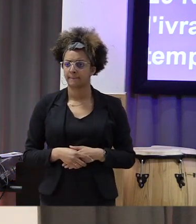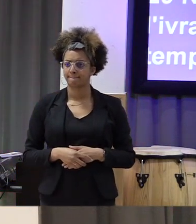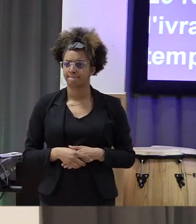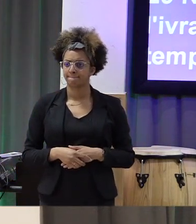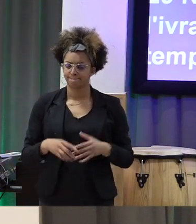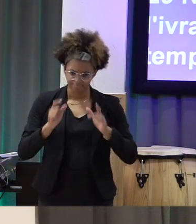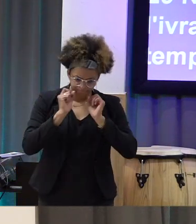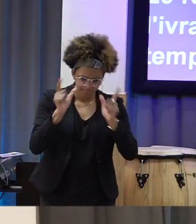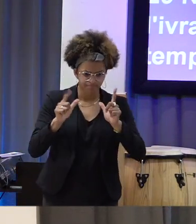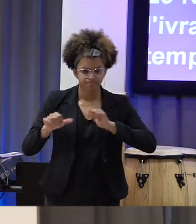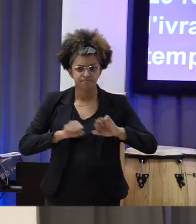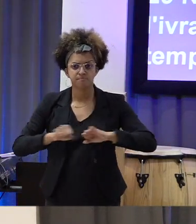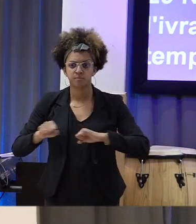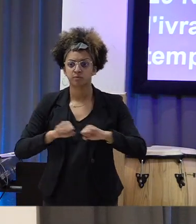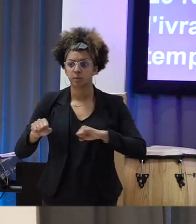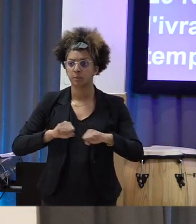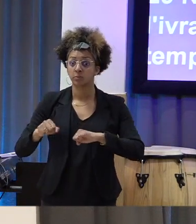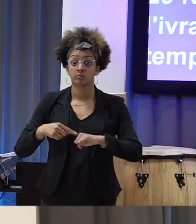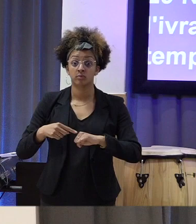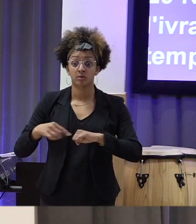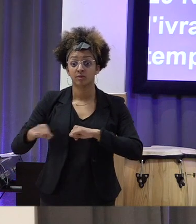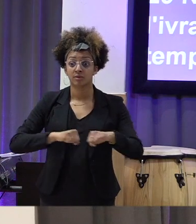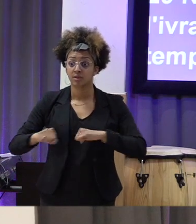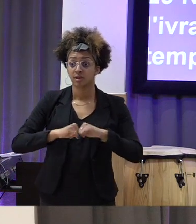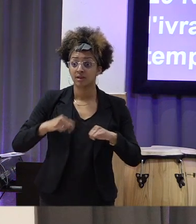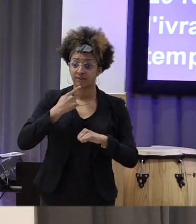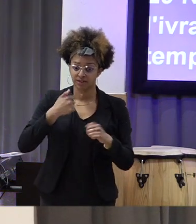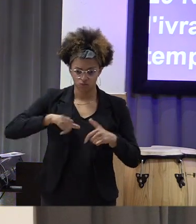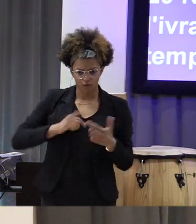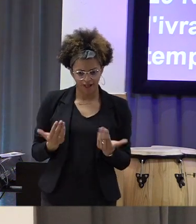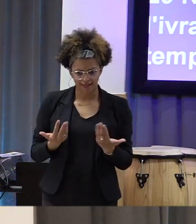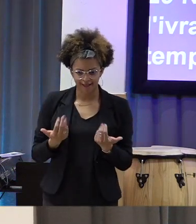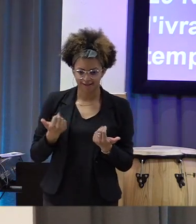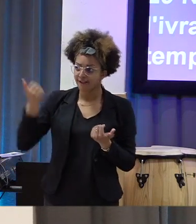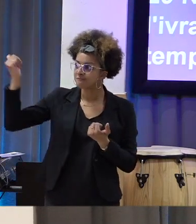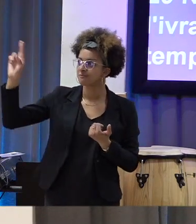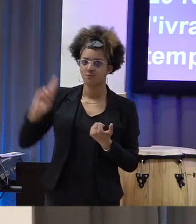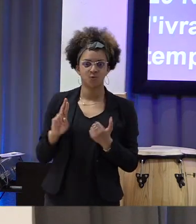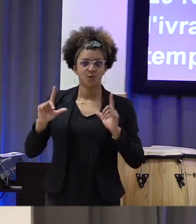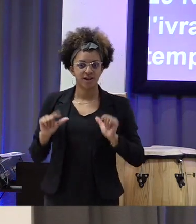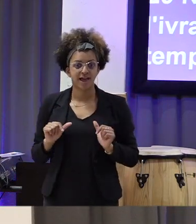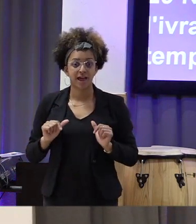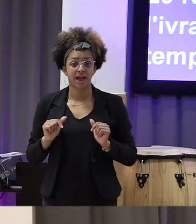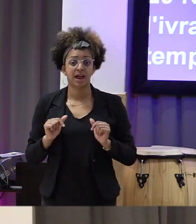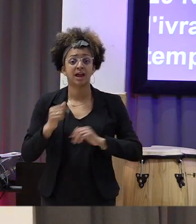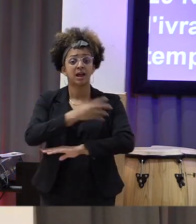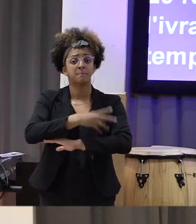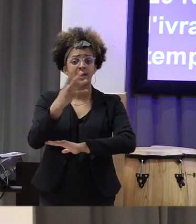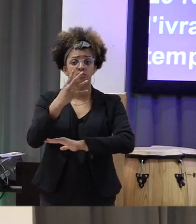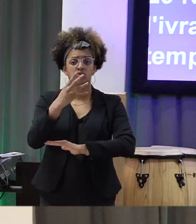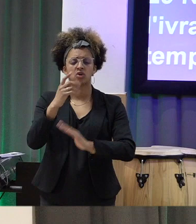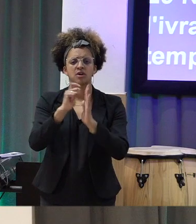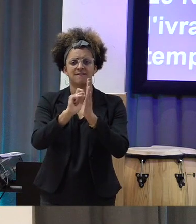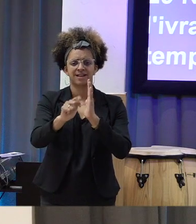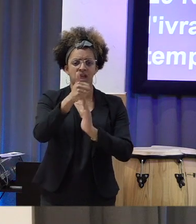Veillez en attendant le retour du Seigneur. Matthieu 25, versets